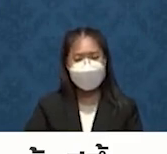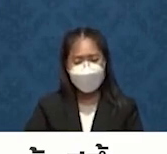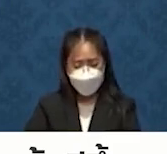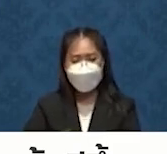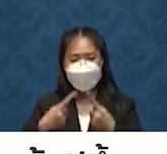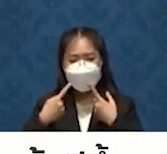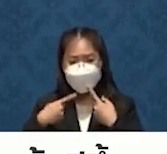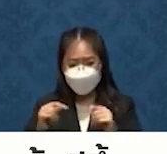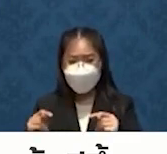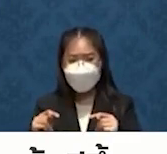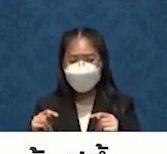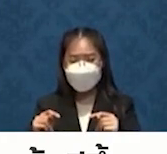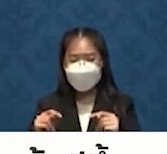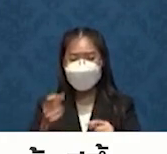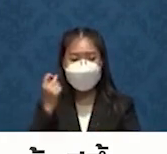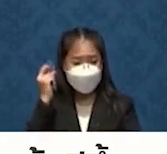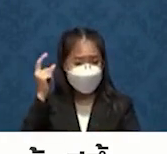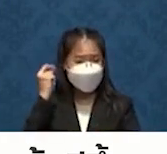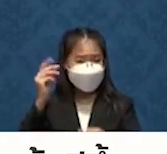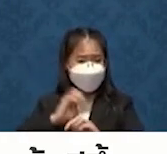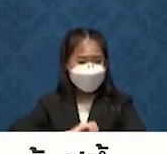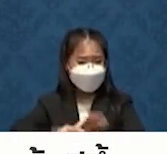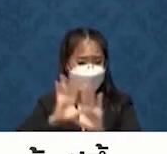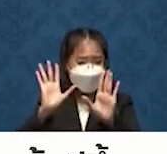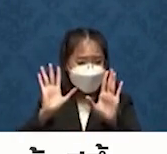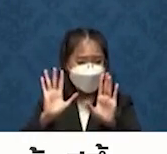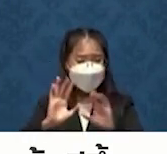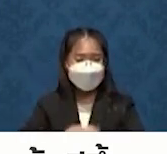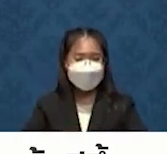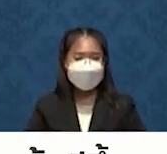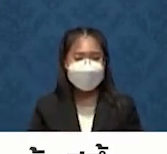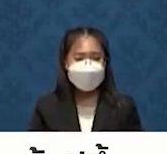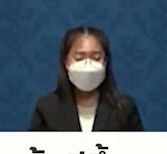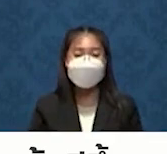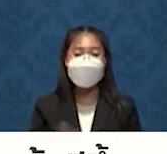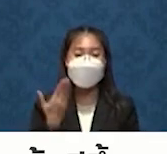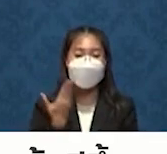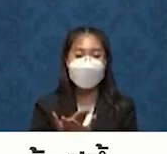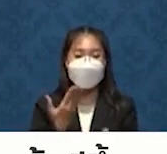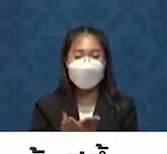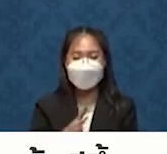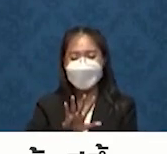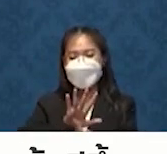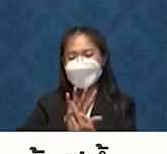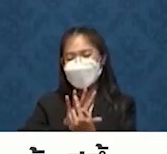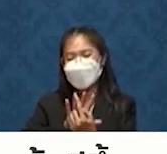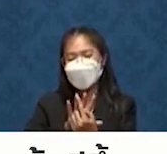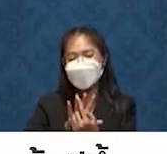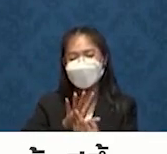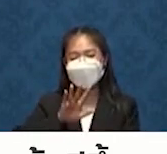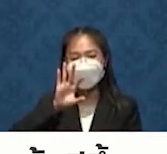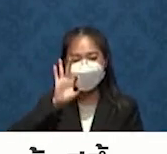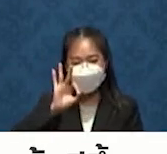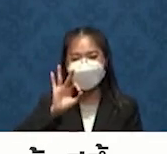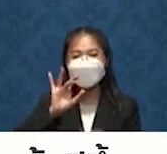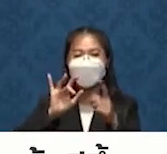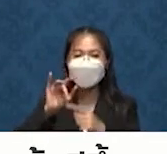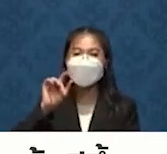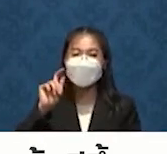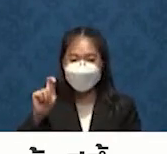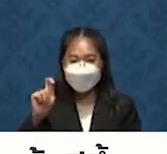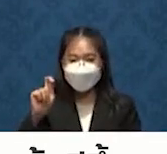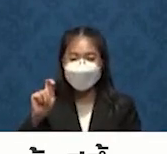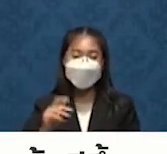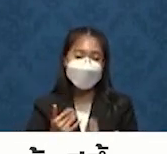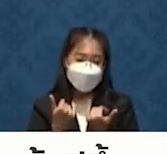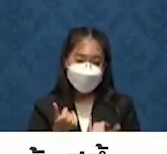เพื่อให้เกิดความกระจ่างอีกครั้งหนึ่งในเรื่องเงินเฟ้อขออนุญาตเรียนกับท่านประธานครับว่าความจริงประเทศไ